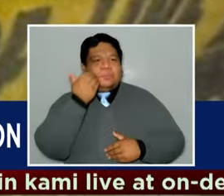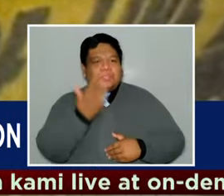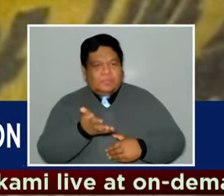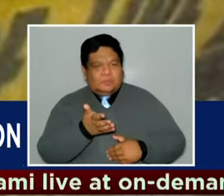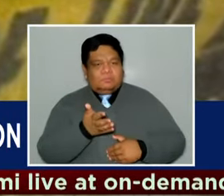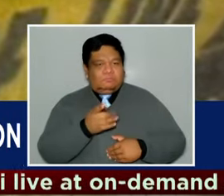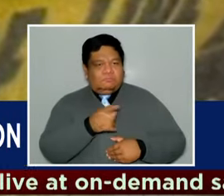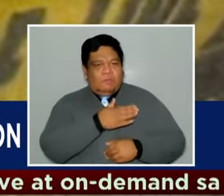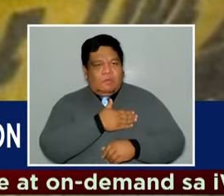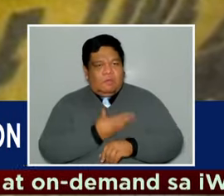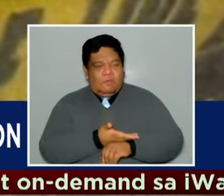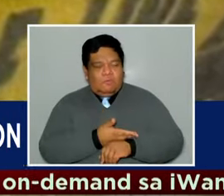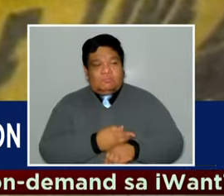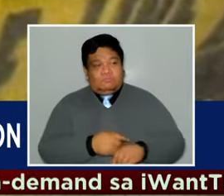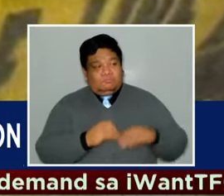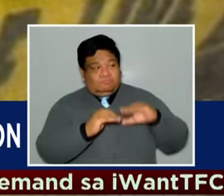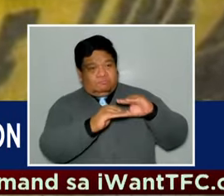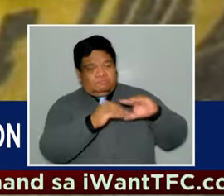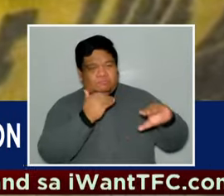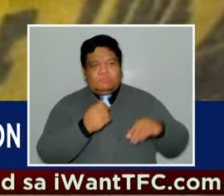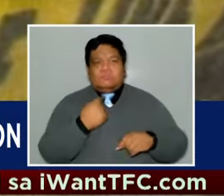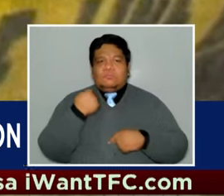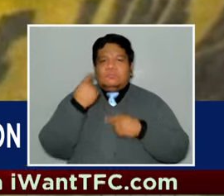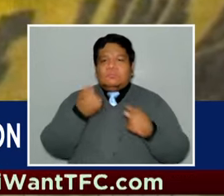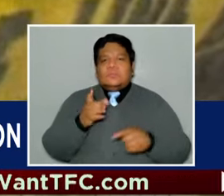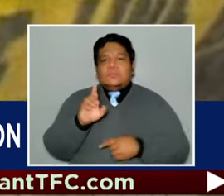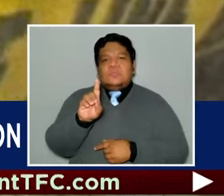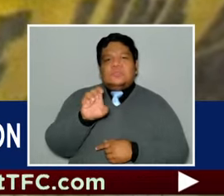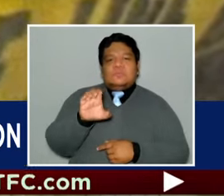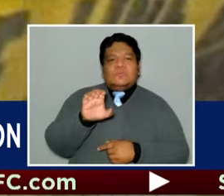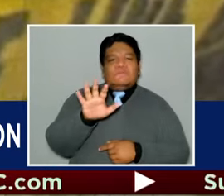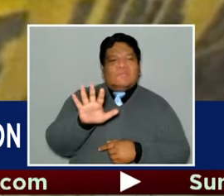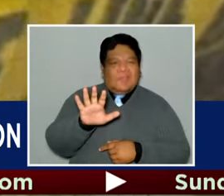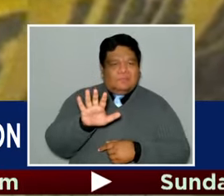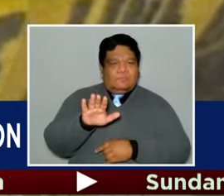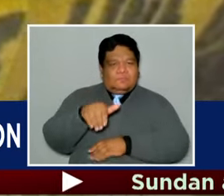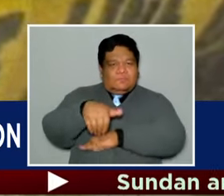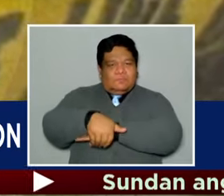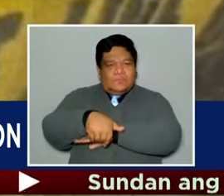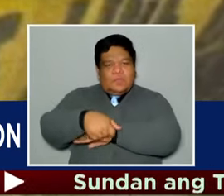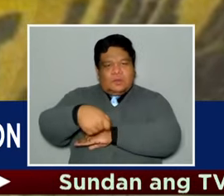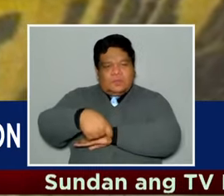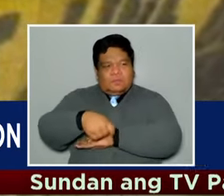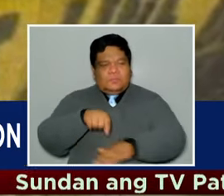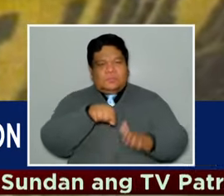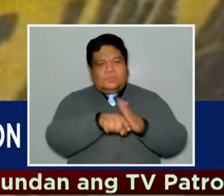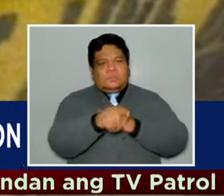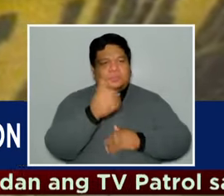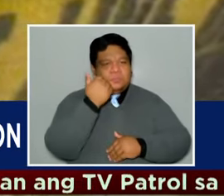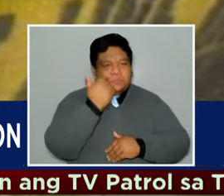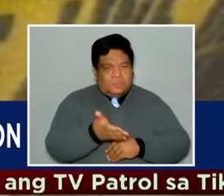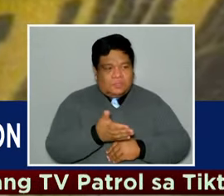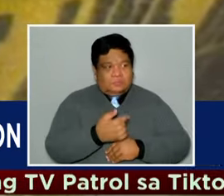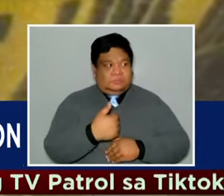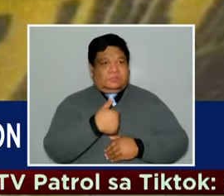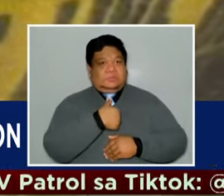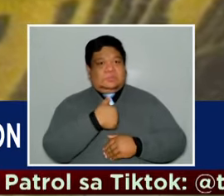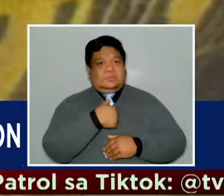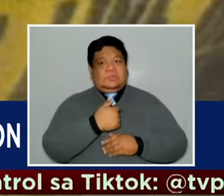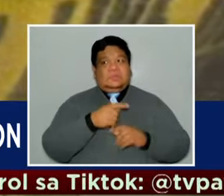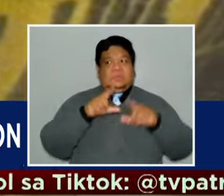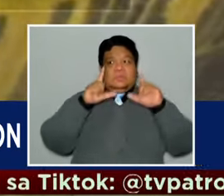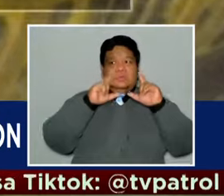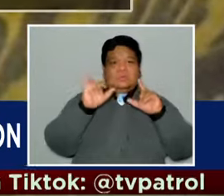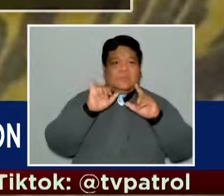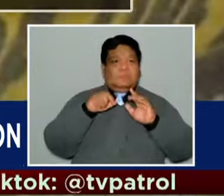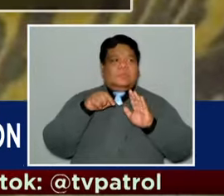nagchat-chat, December 5 pa ng alas 11 ng gabi pinatay ang biktima at maging siya umano ay papatayin din kaya sinasabi na niya